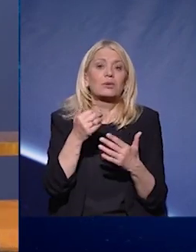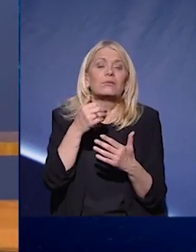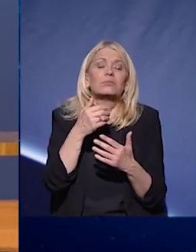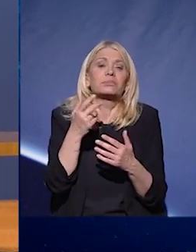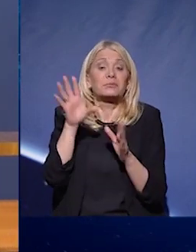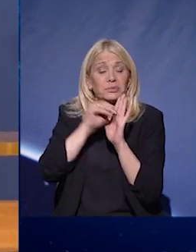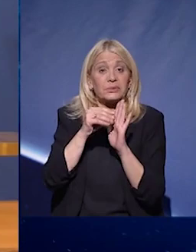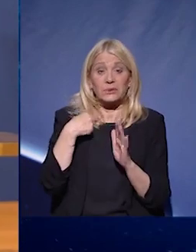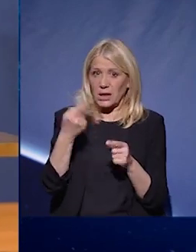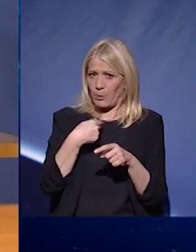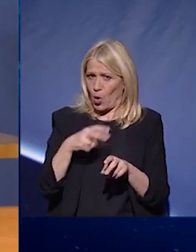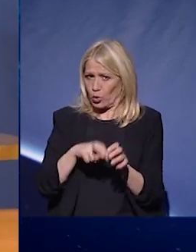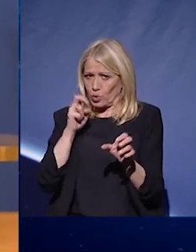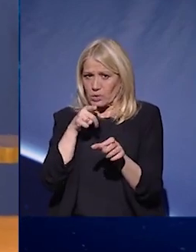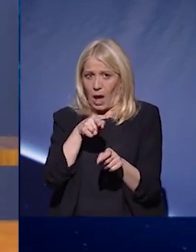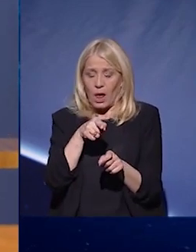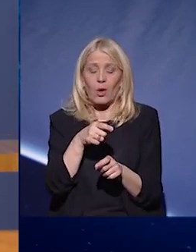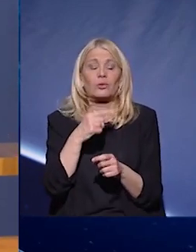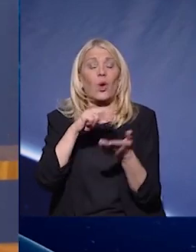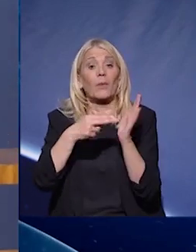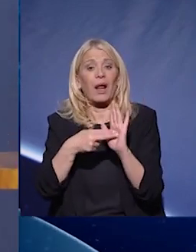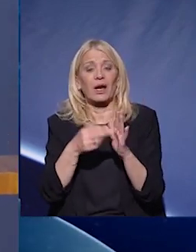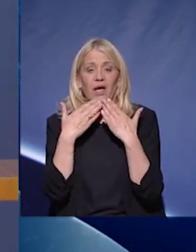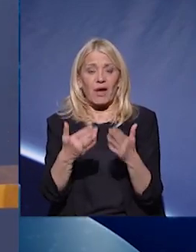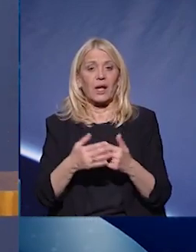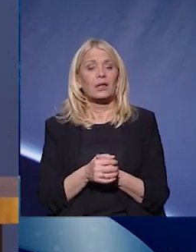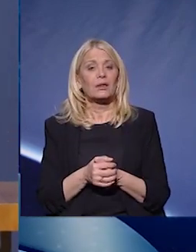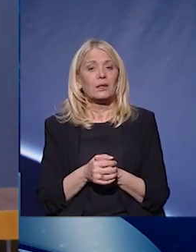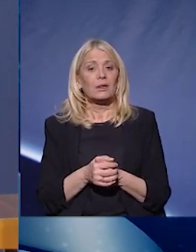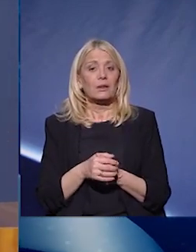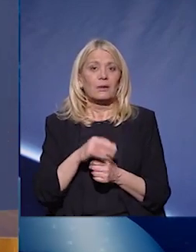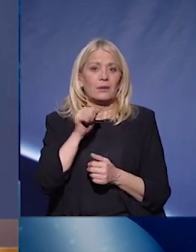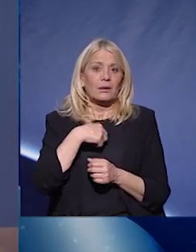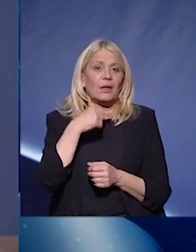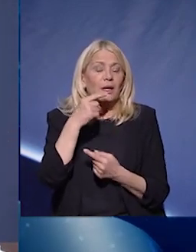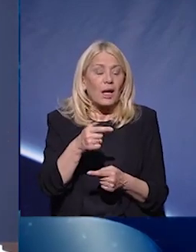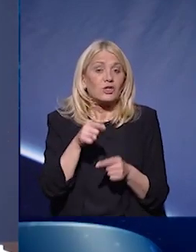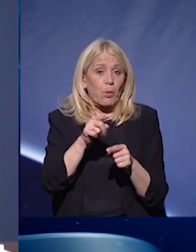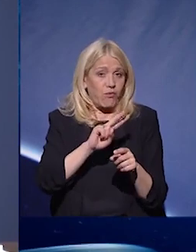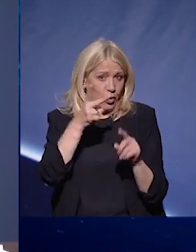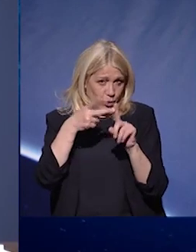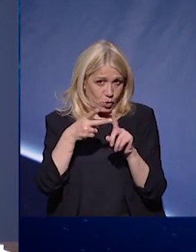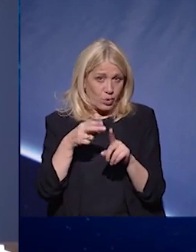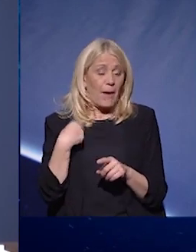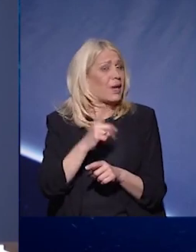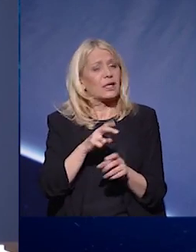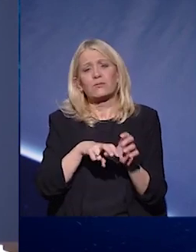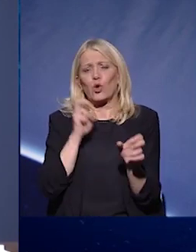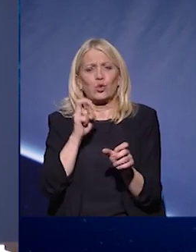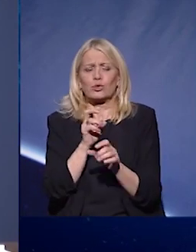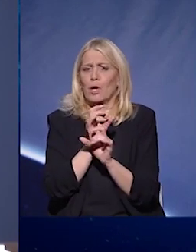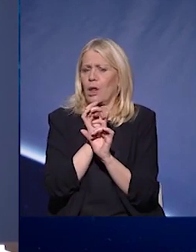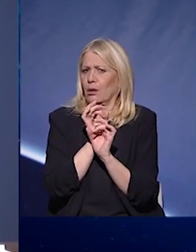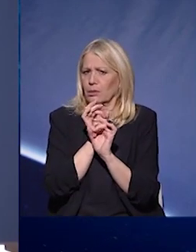možete da kažete da li smo mi odustali od te strategije? Hvala. Hvala. Da vam kažem. Na ovo drugo, znači nismo odustali ni od